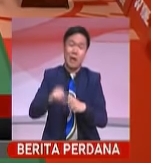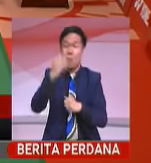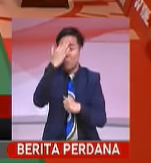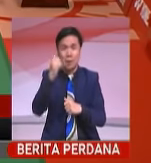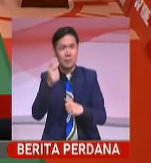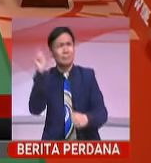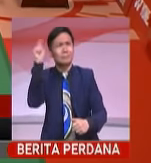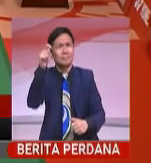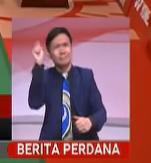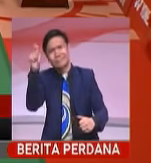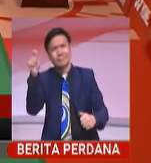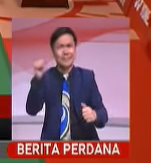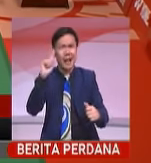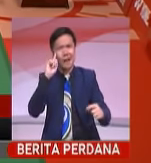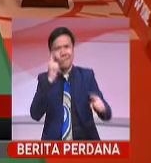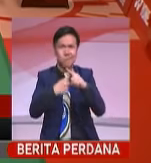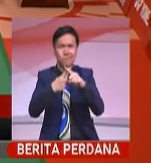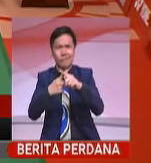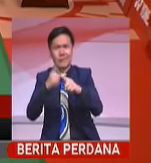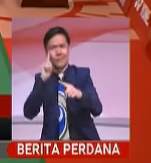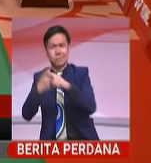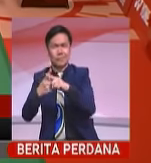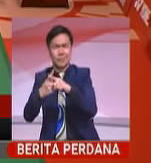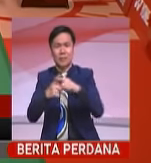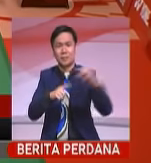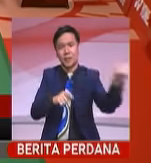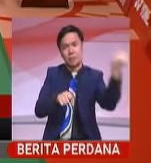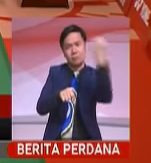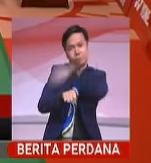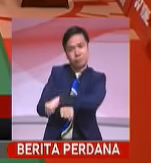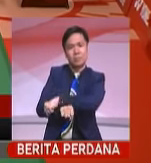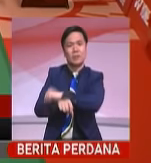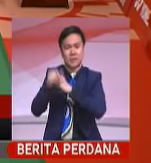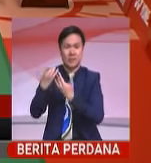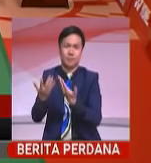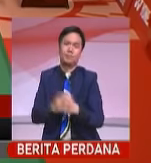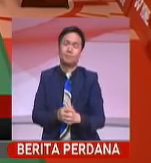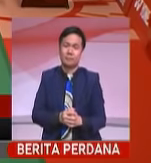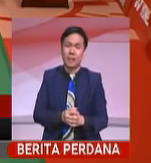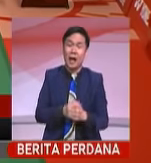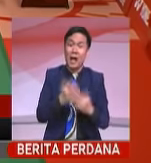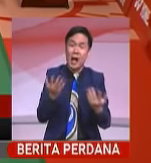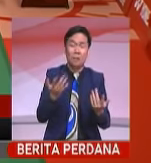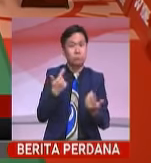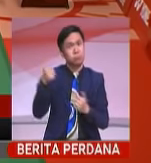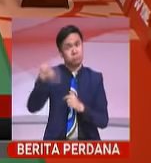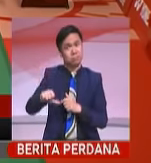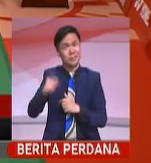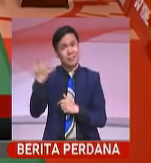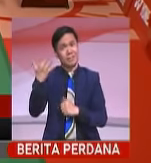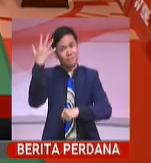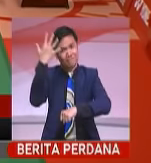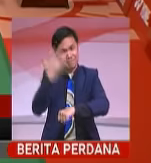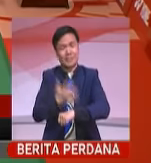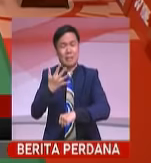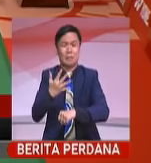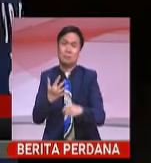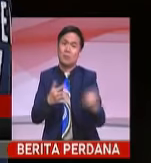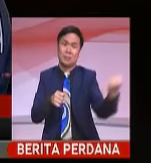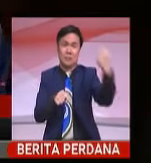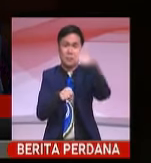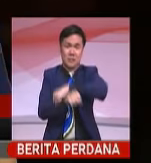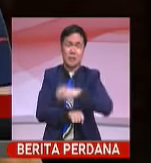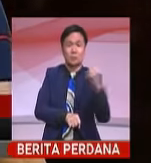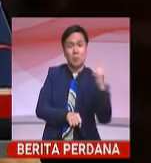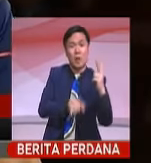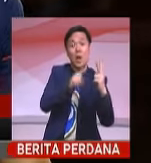melakukan kesilapan mudah sehingga membuka peluang kepada lawan mereka memenangi permainan. Ini merupakan kekalahan kelima pasangan negara itu kepada